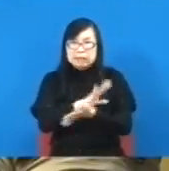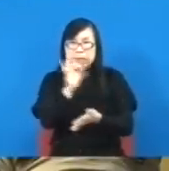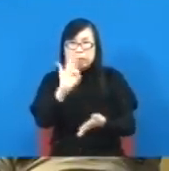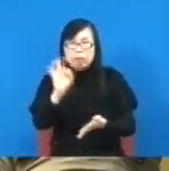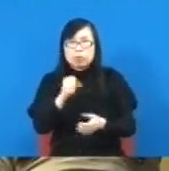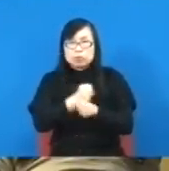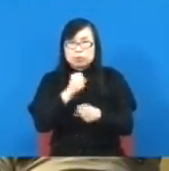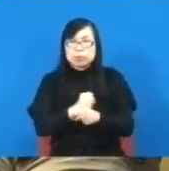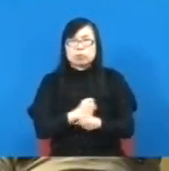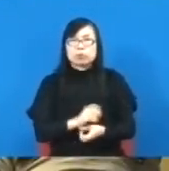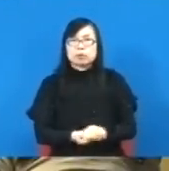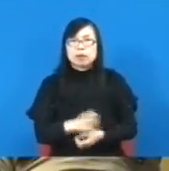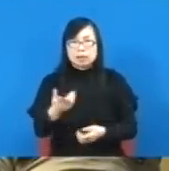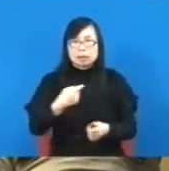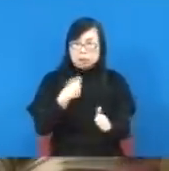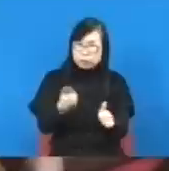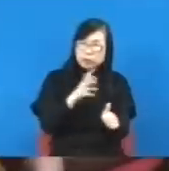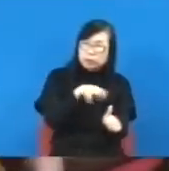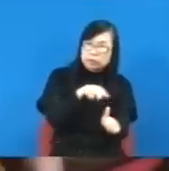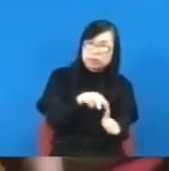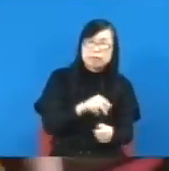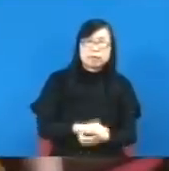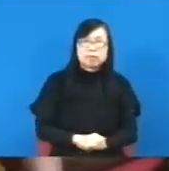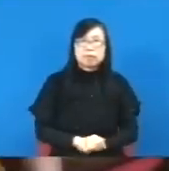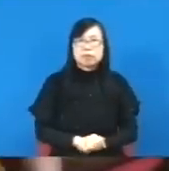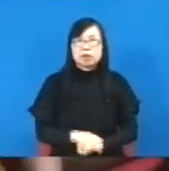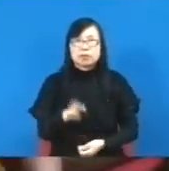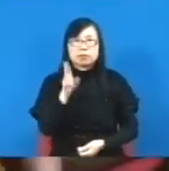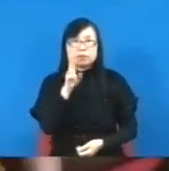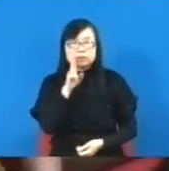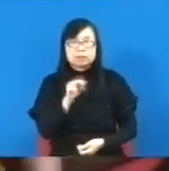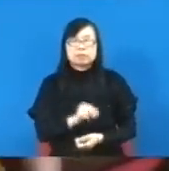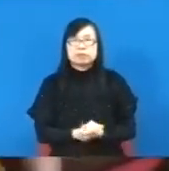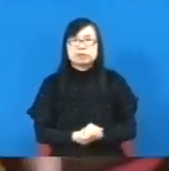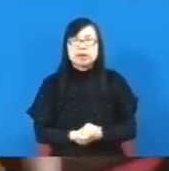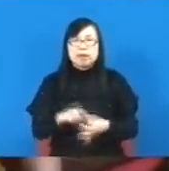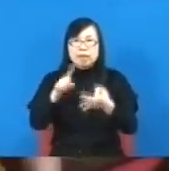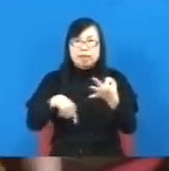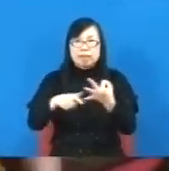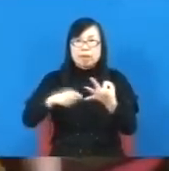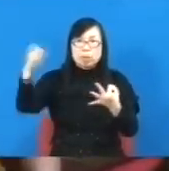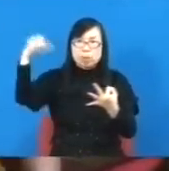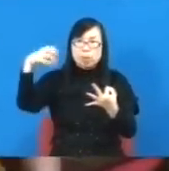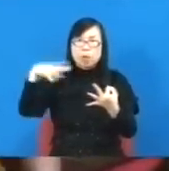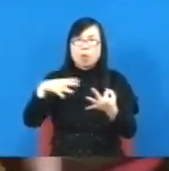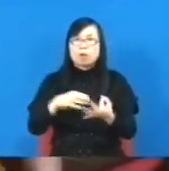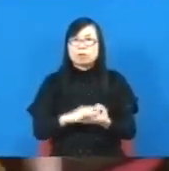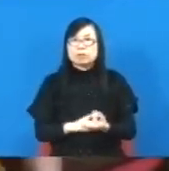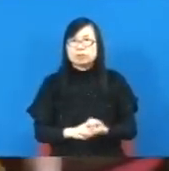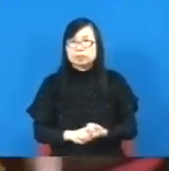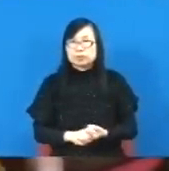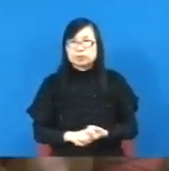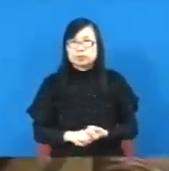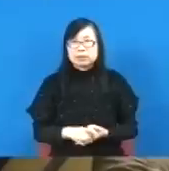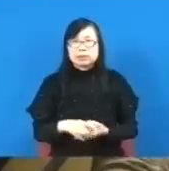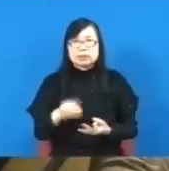啲要好有經驗 的。咁容易控制啊嘛，有咩事嗰個有用嗱，我就講鄧忍光棍呢個人係咪碌棍？ 鄧忍光棍